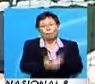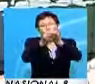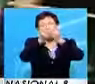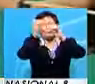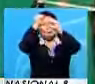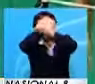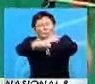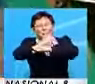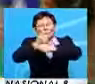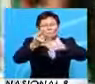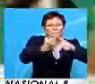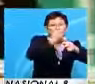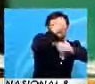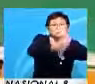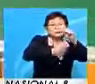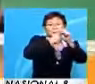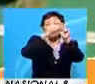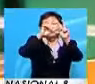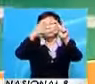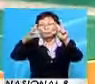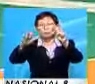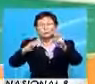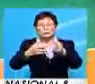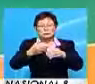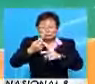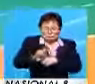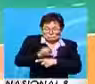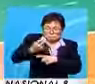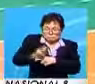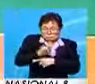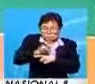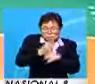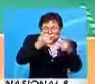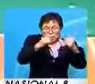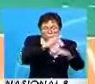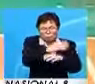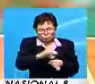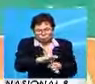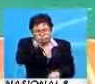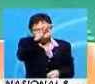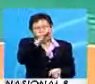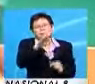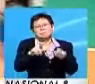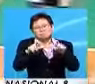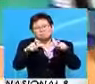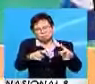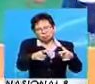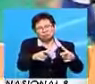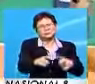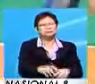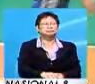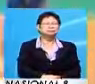cabaran pertama tahun ini dalam mempertajamkan permainan dan semangat berpasukan.